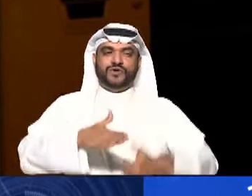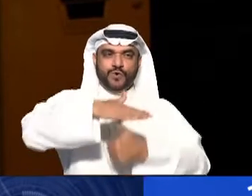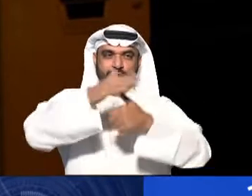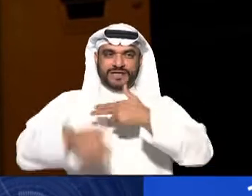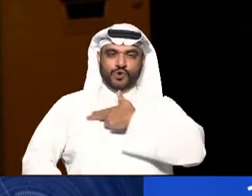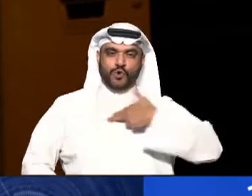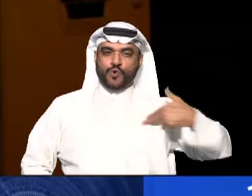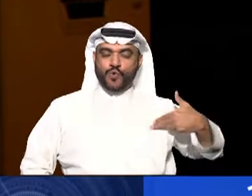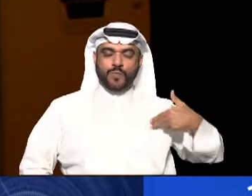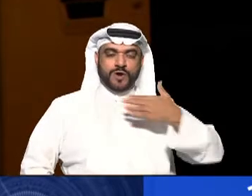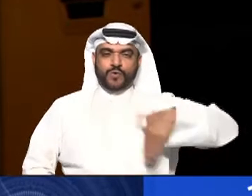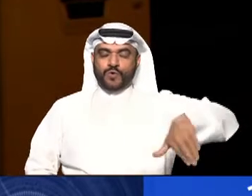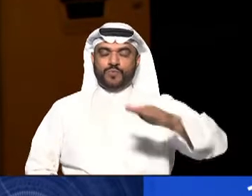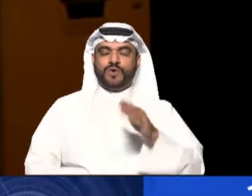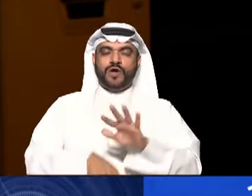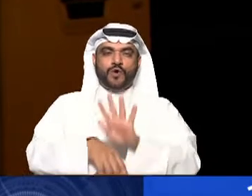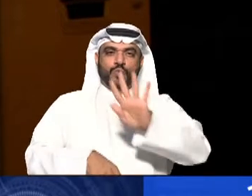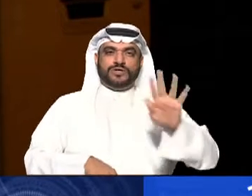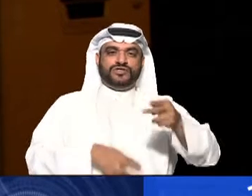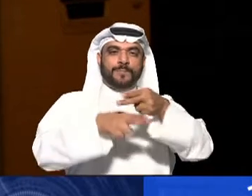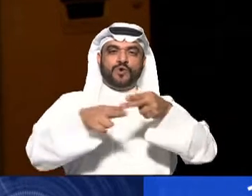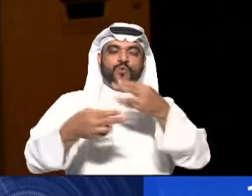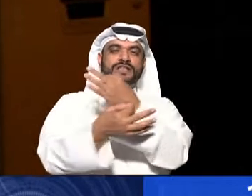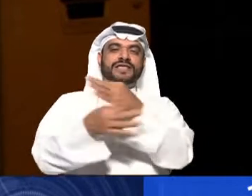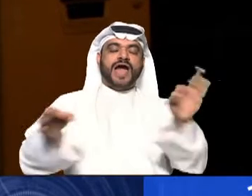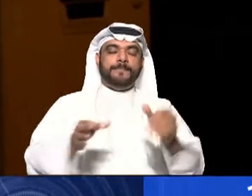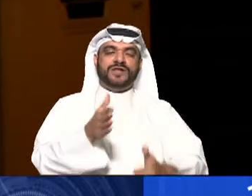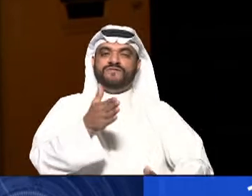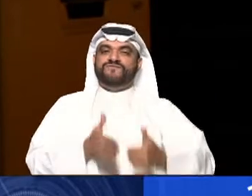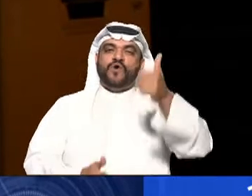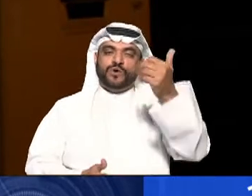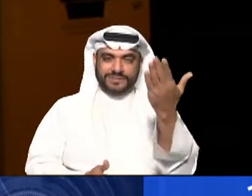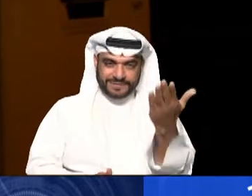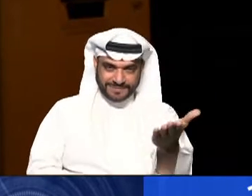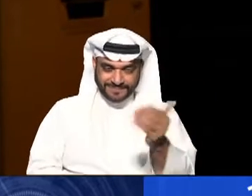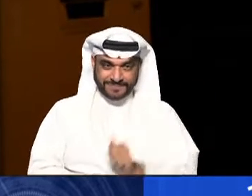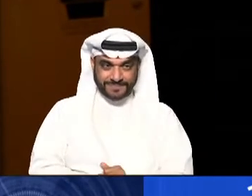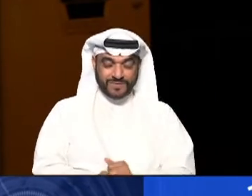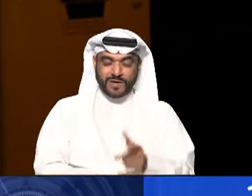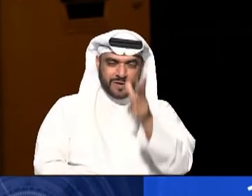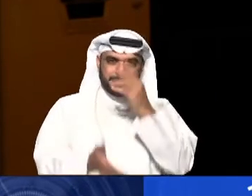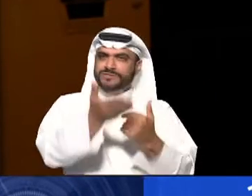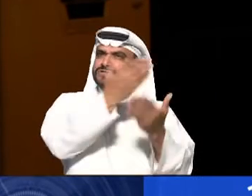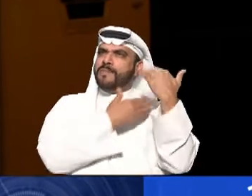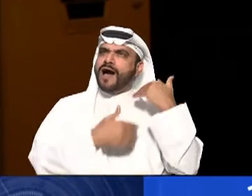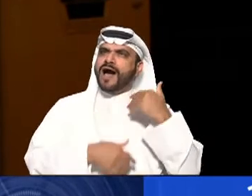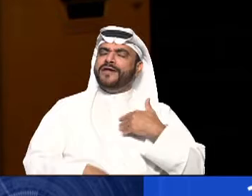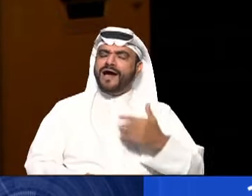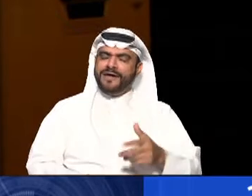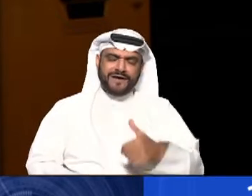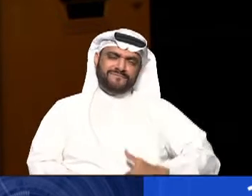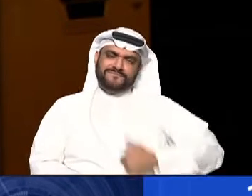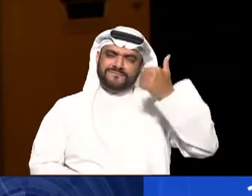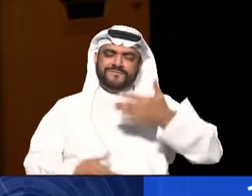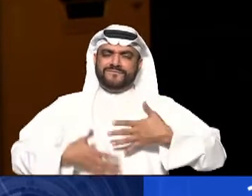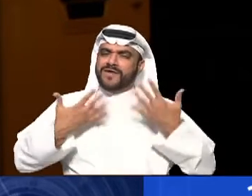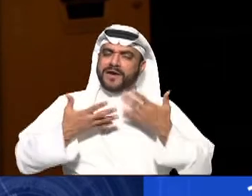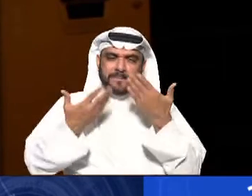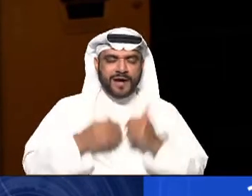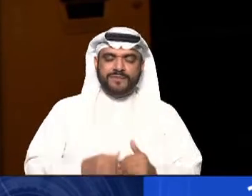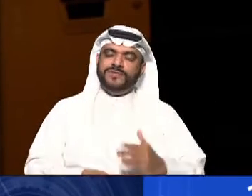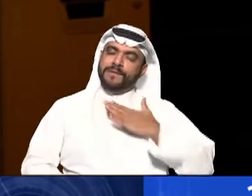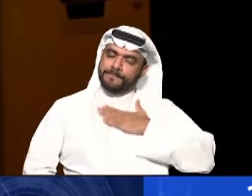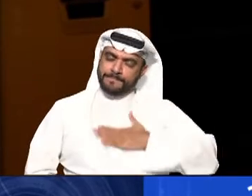الوزراء والشعب الكويتي كافة على هالفوز، ومن زمان صراحة ما فرحنا هالفرحة، وهارد لك